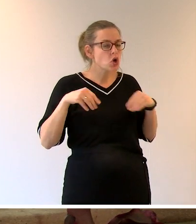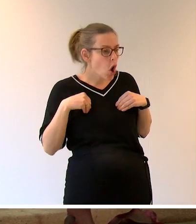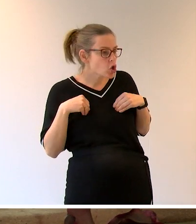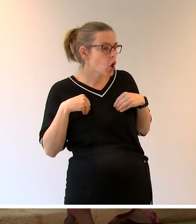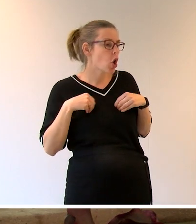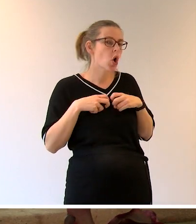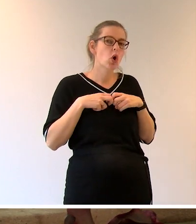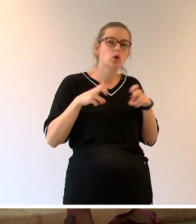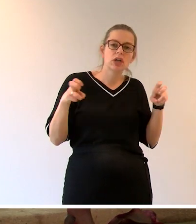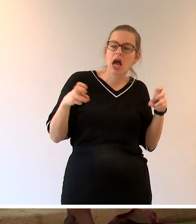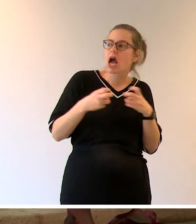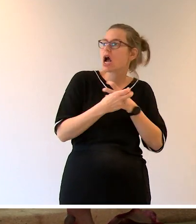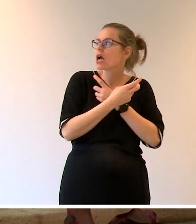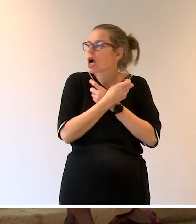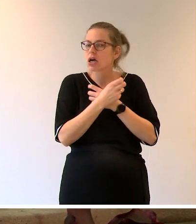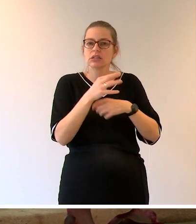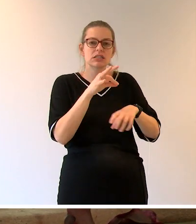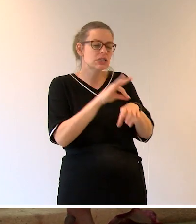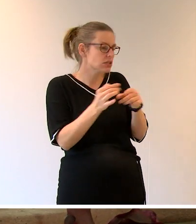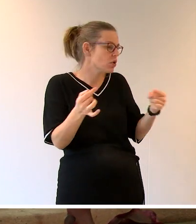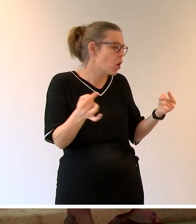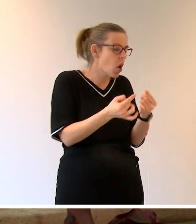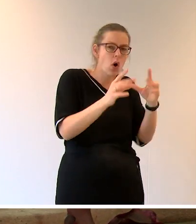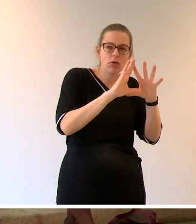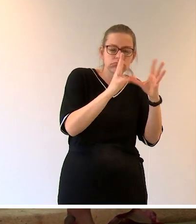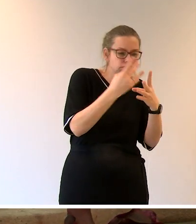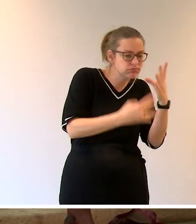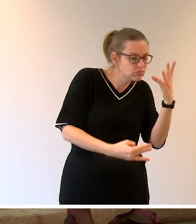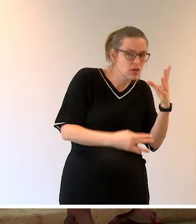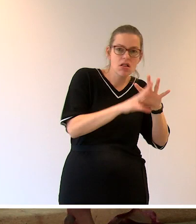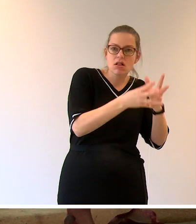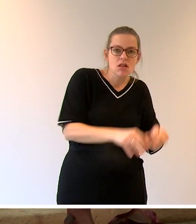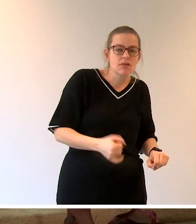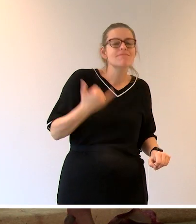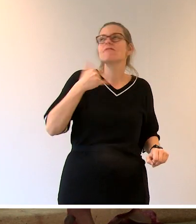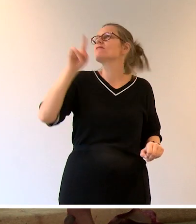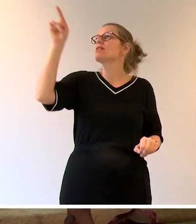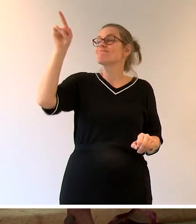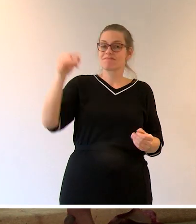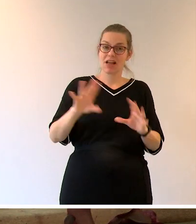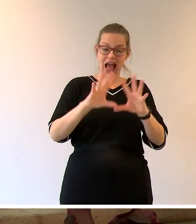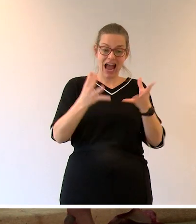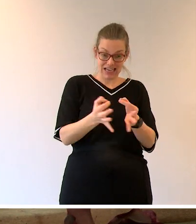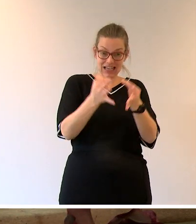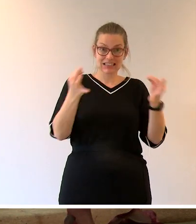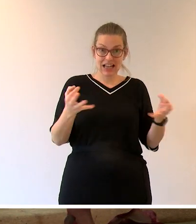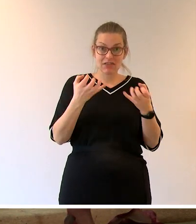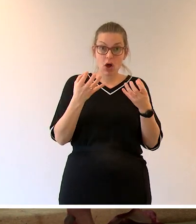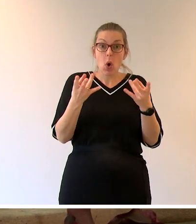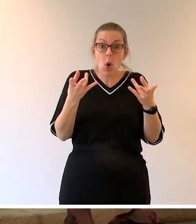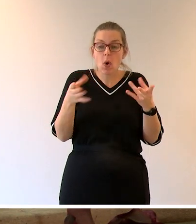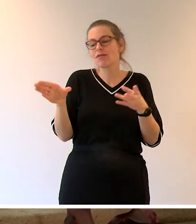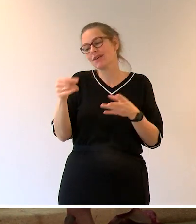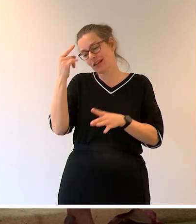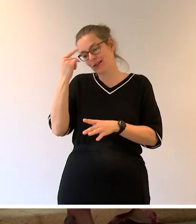en kanker en alles en oorlog. Nee, God gaat het herstellen. En dat doet hij met deze koning.